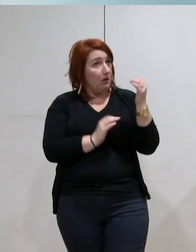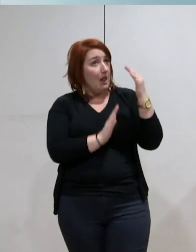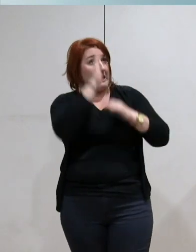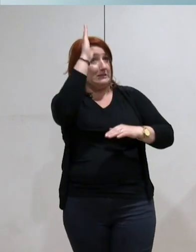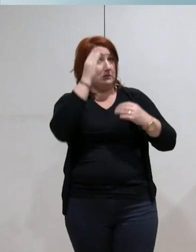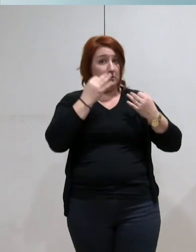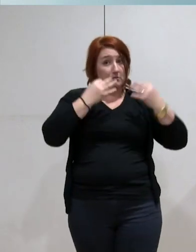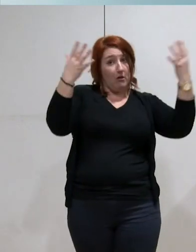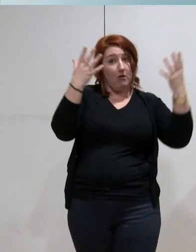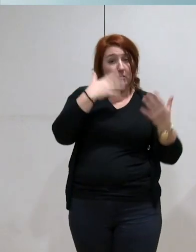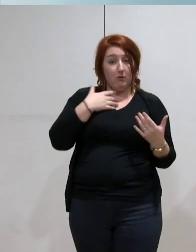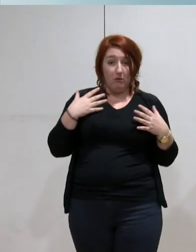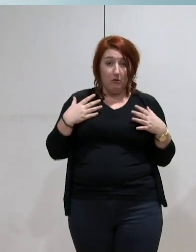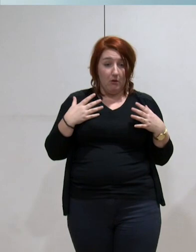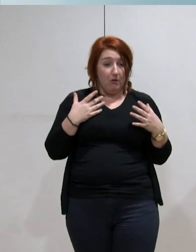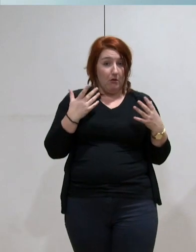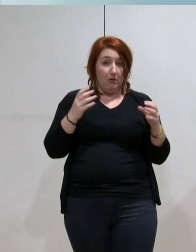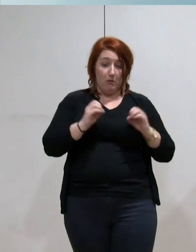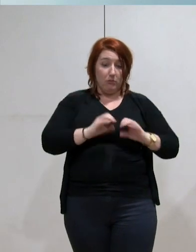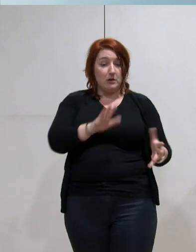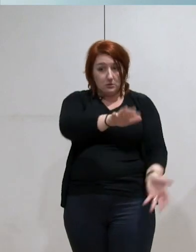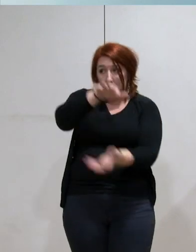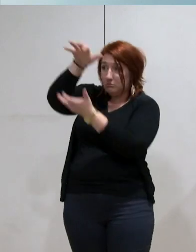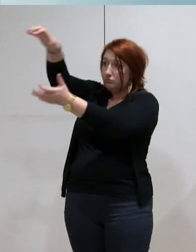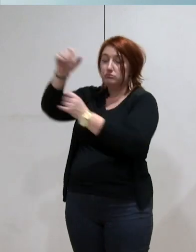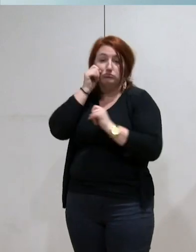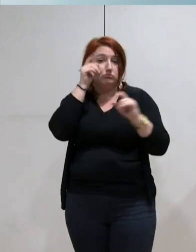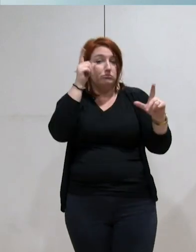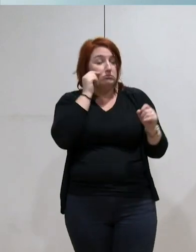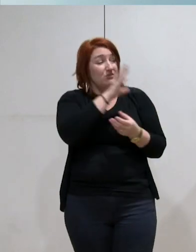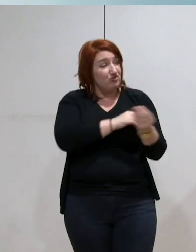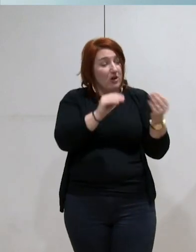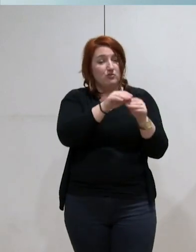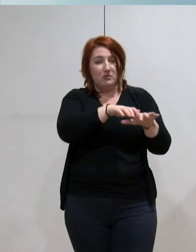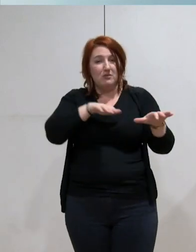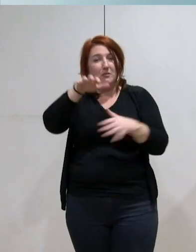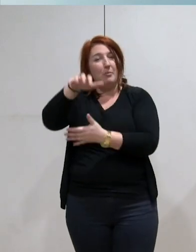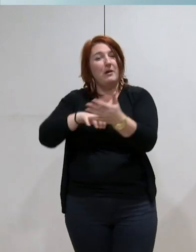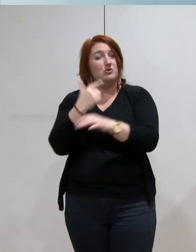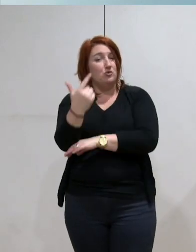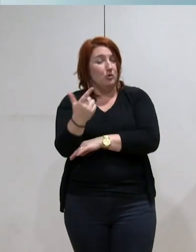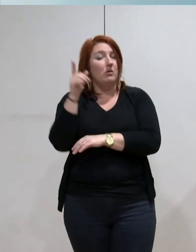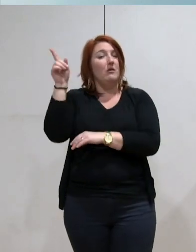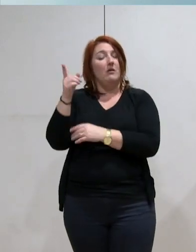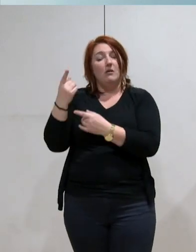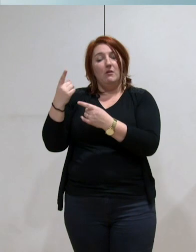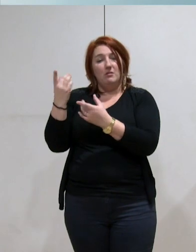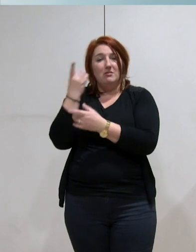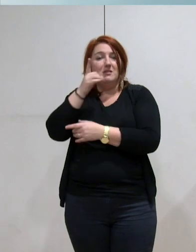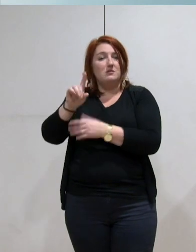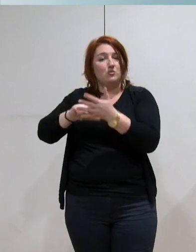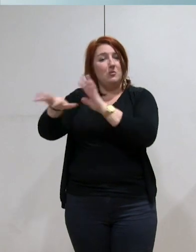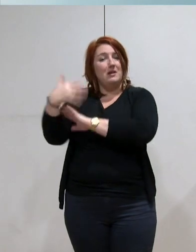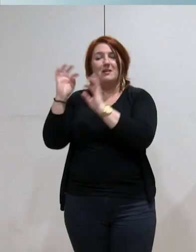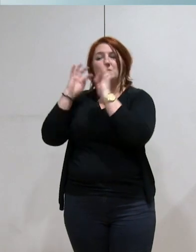je trouve ça quand même pour le moins surprenant j'ajoute que page 2 on peut lire cette dernière se prononcera courant décembre 2015 son conseil